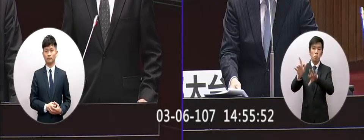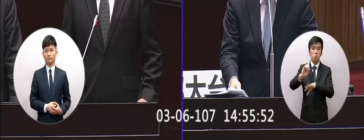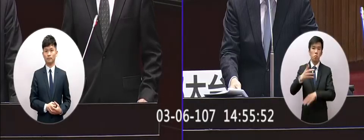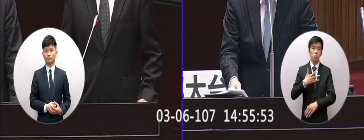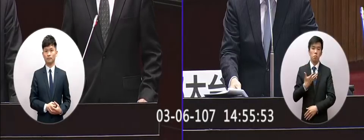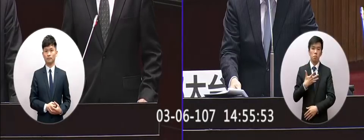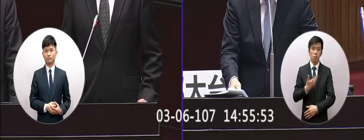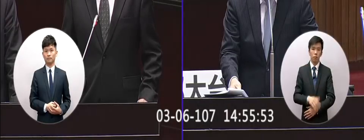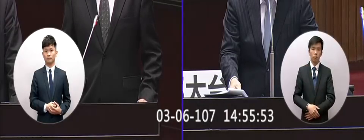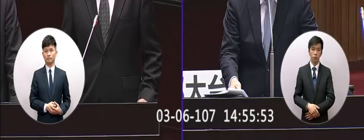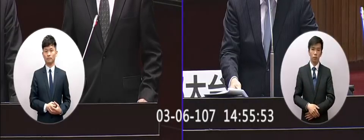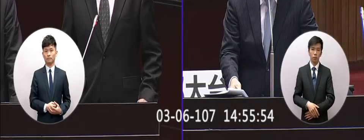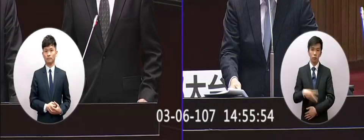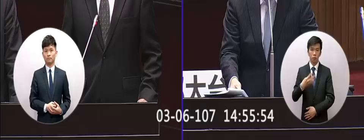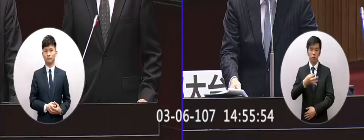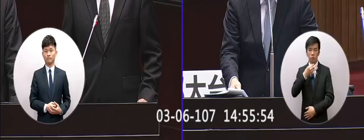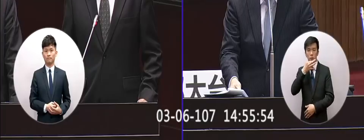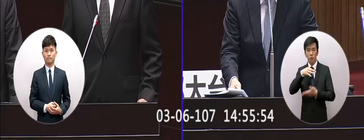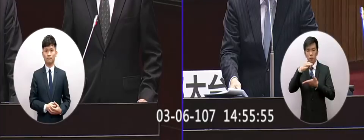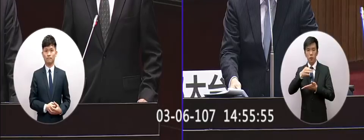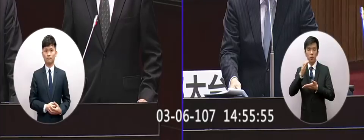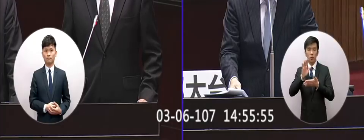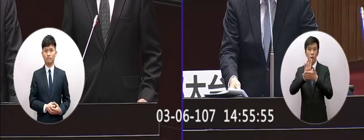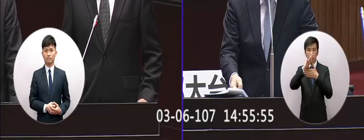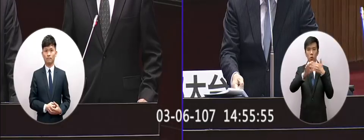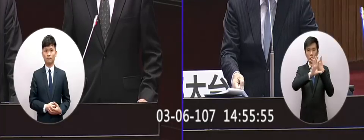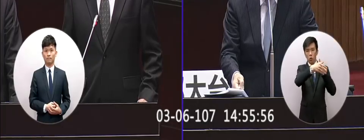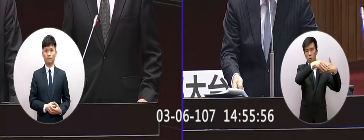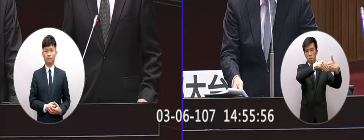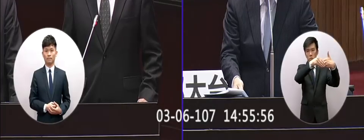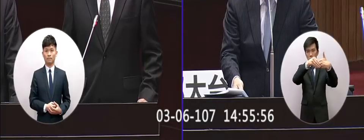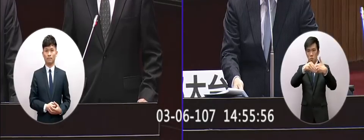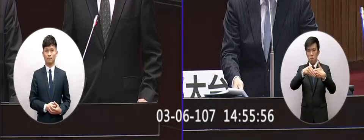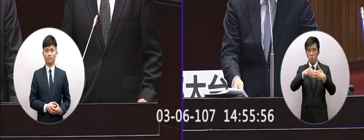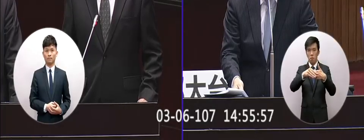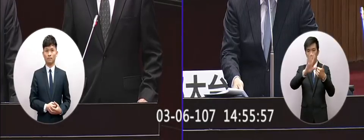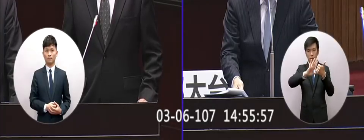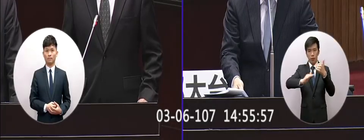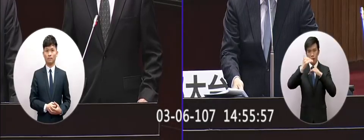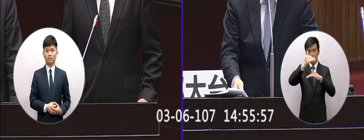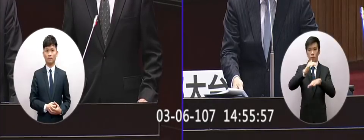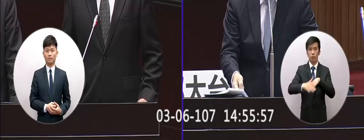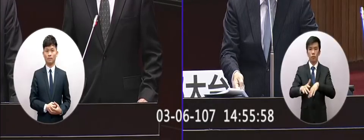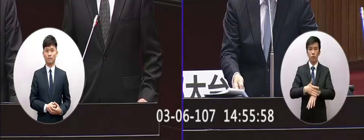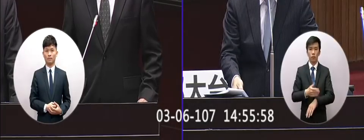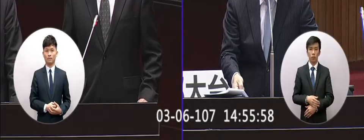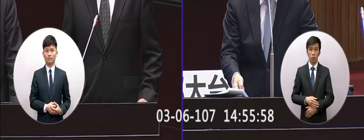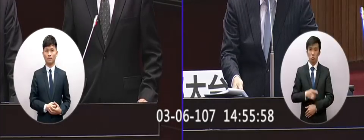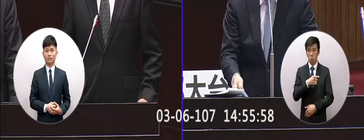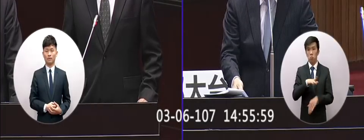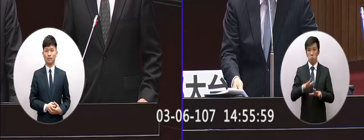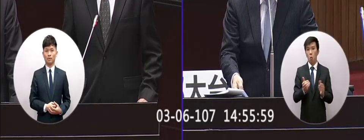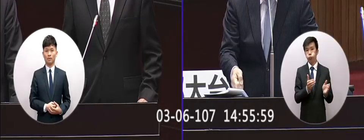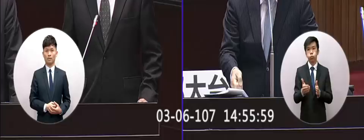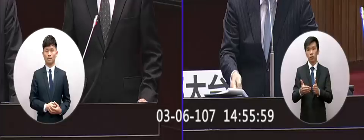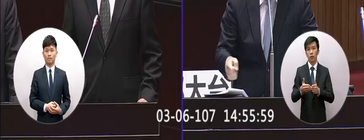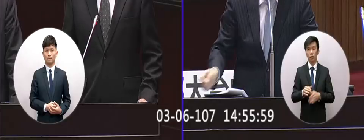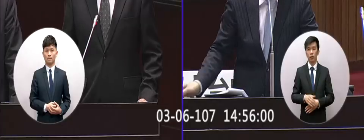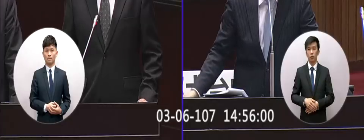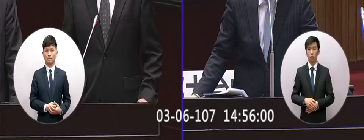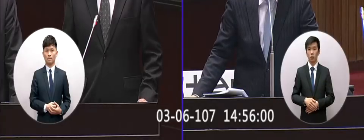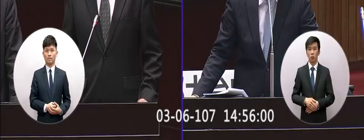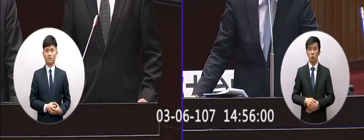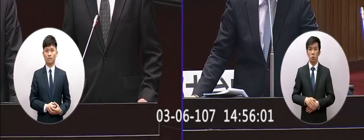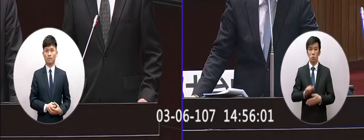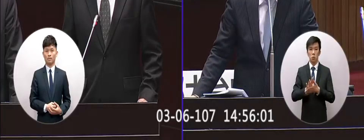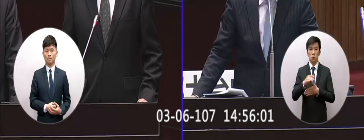交空间会不会因此更加限缩，这个部分你们要准备，它会不会在我们的邦交或其他外